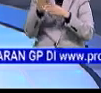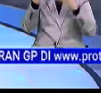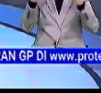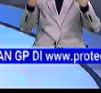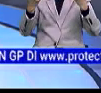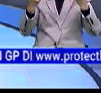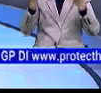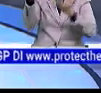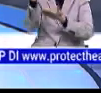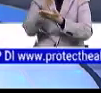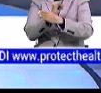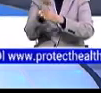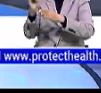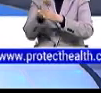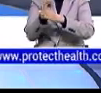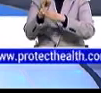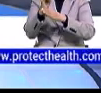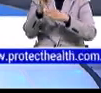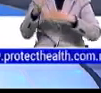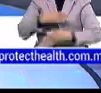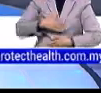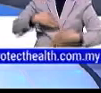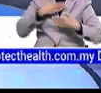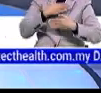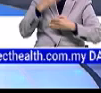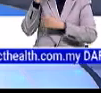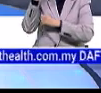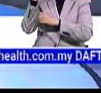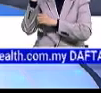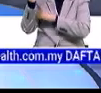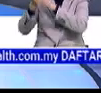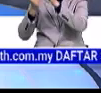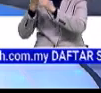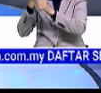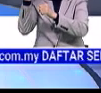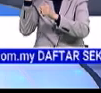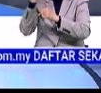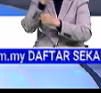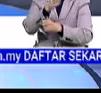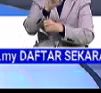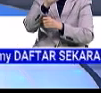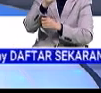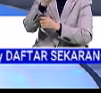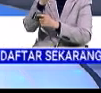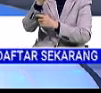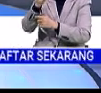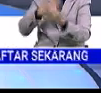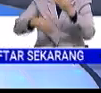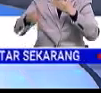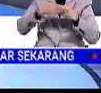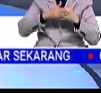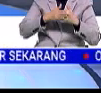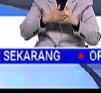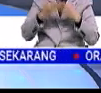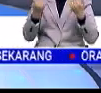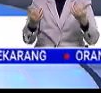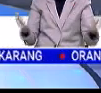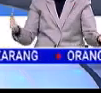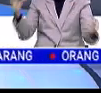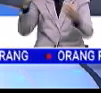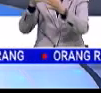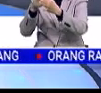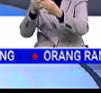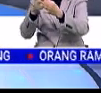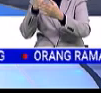tersendiri dalam industri hiburan tanah air 25 tahun lalu, kini kumpulan elit kembali. Setelah ura-ura penggabungan